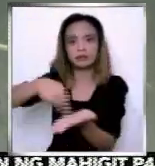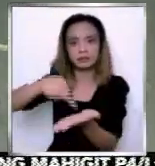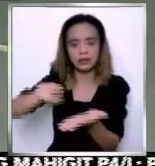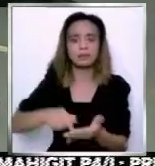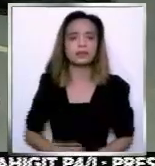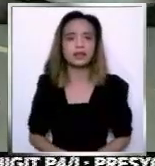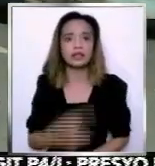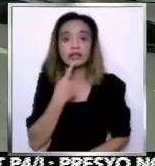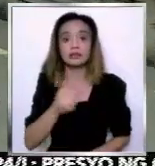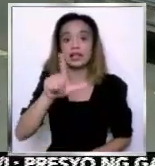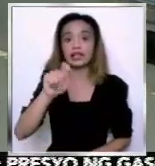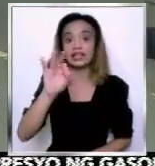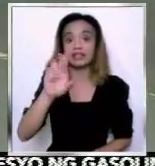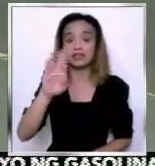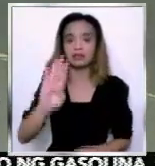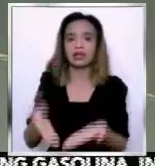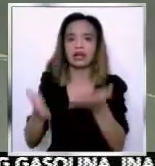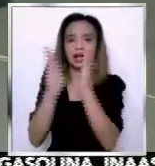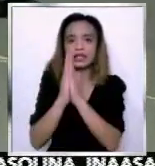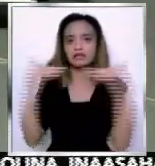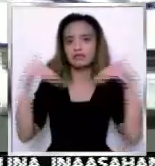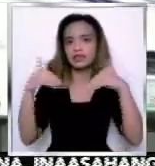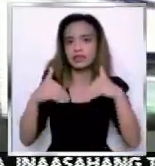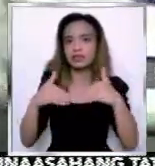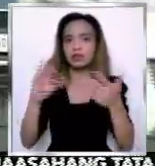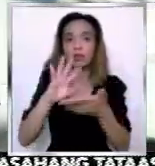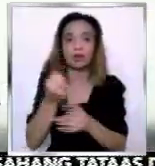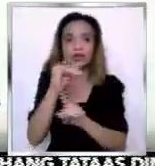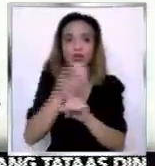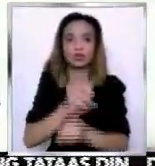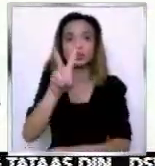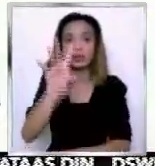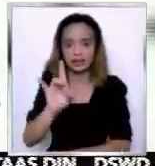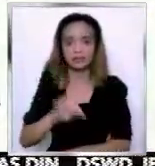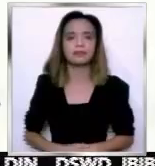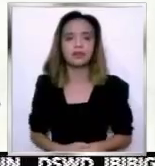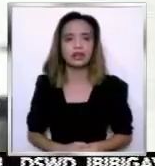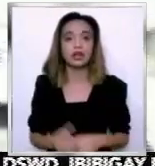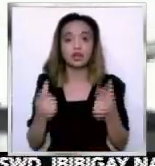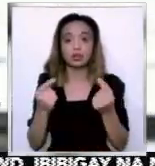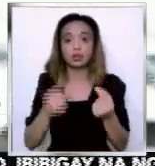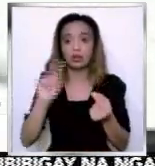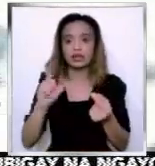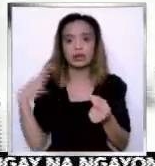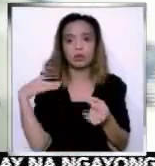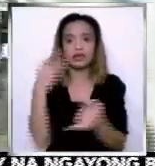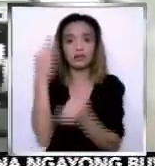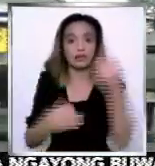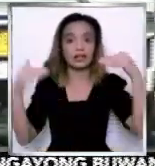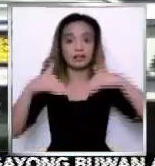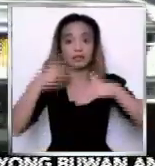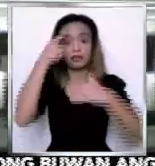LTFRB ang mga petisyon sa June 28. Dagdag ni Cacion, nakatakda na ring isagawa ang pinal na pagdinig para sa petisyon